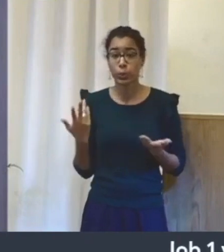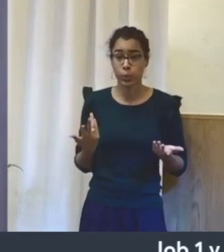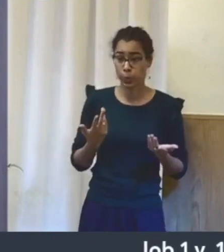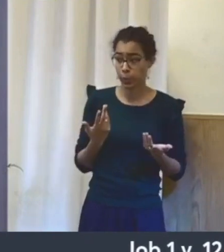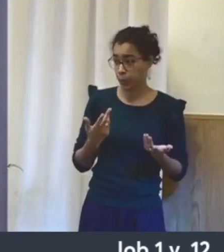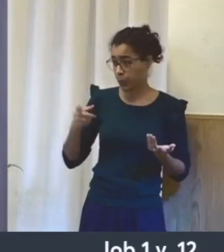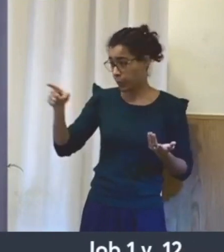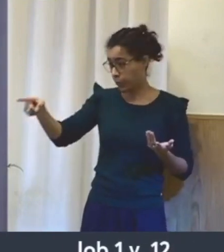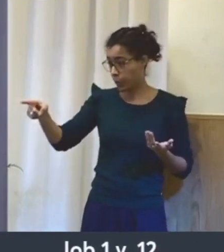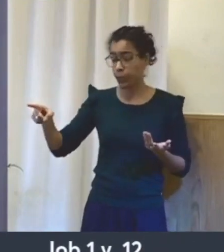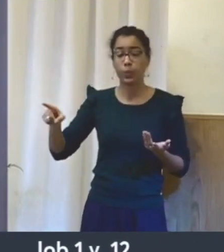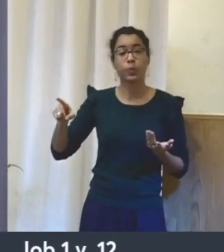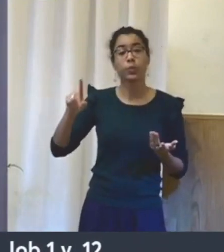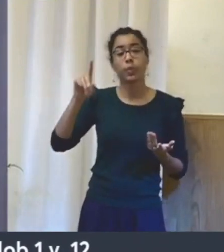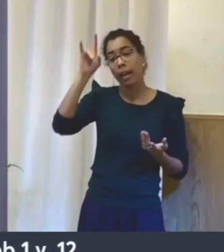Vas-y.